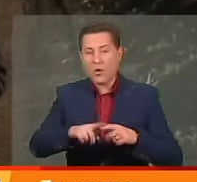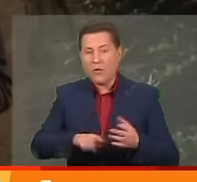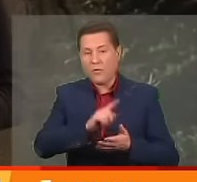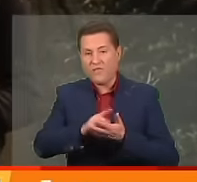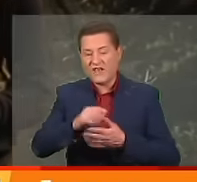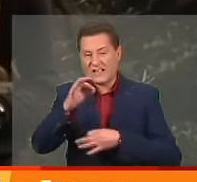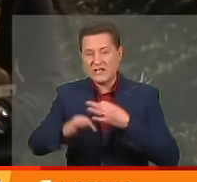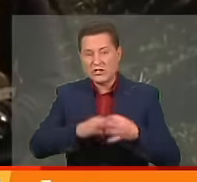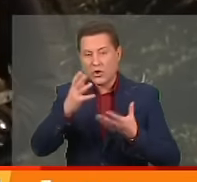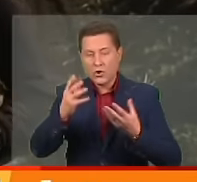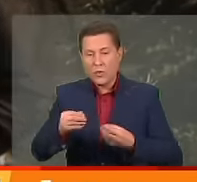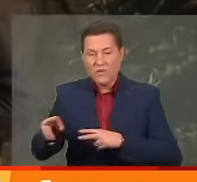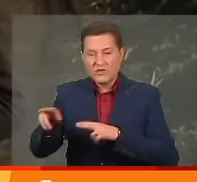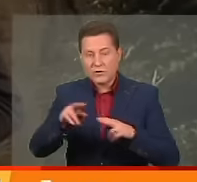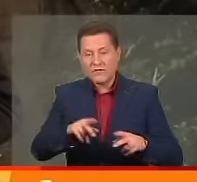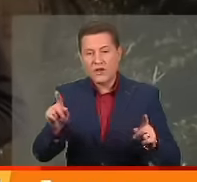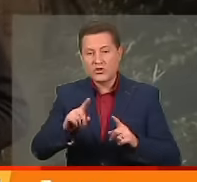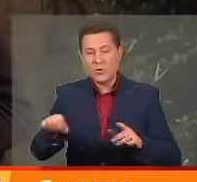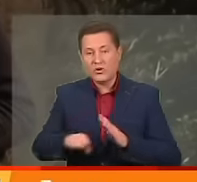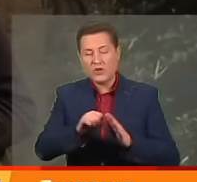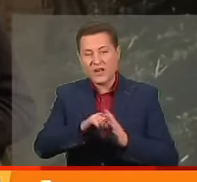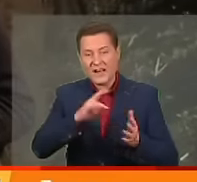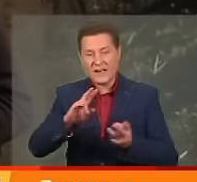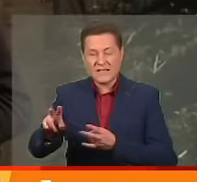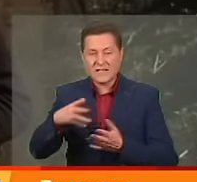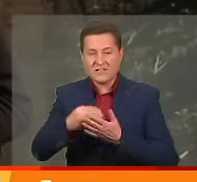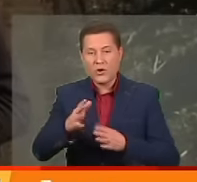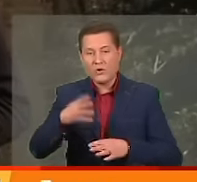аби терористи в свою чергу не порушували